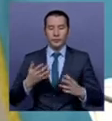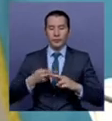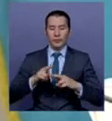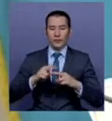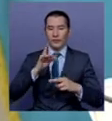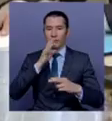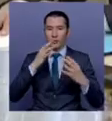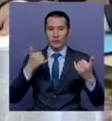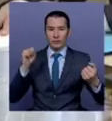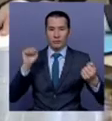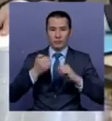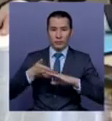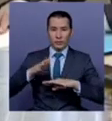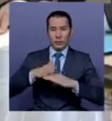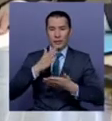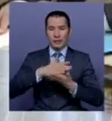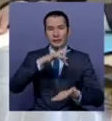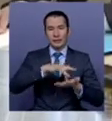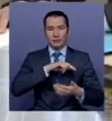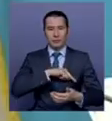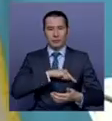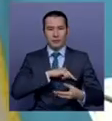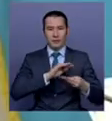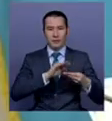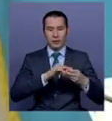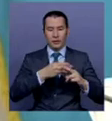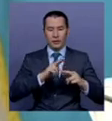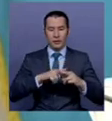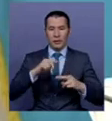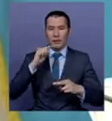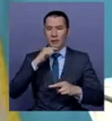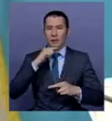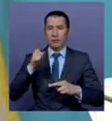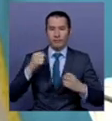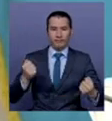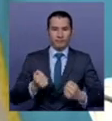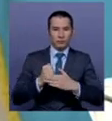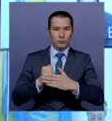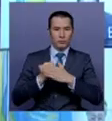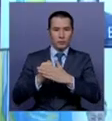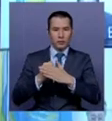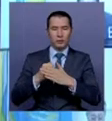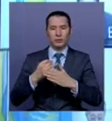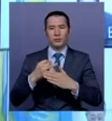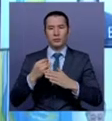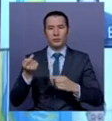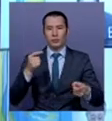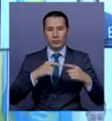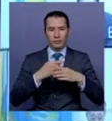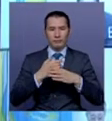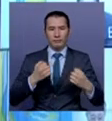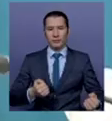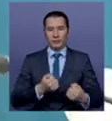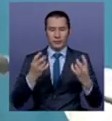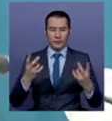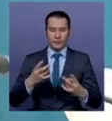қиын кезеңде жұмыс істеп тұрған кәсіпкерлердің экономикалық белсенділігін қолдау, жеке меншік пен бәсекелестікті қорғау маңызды деді